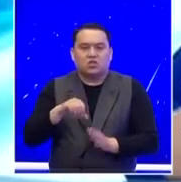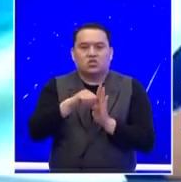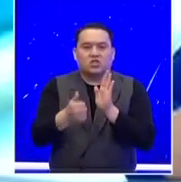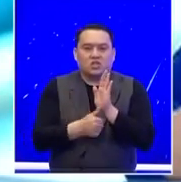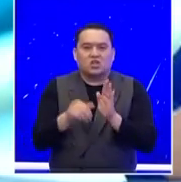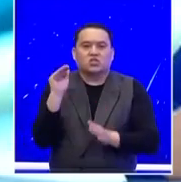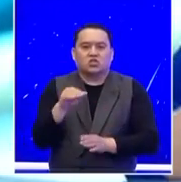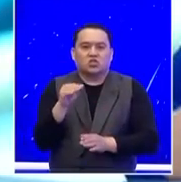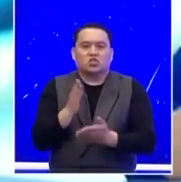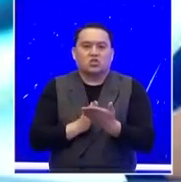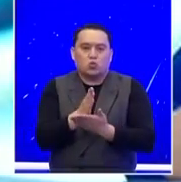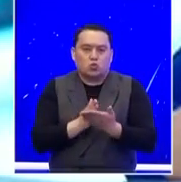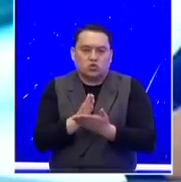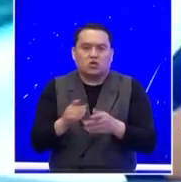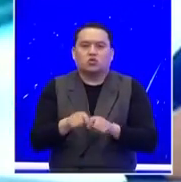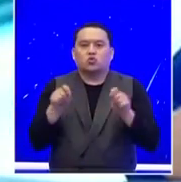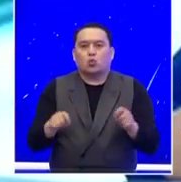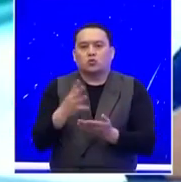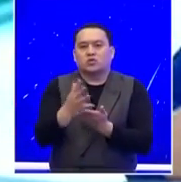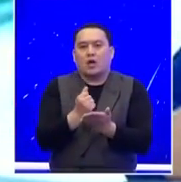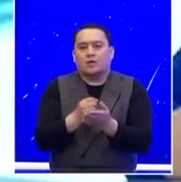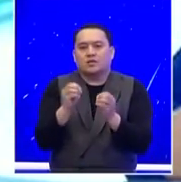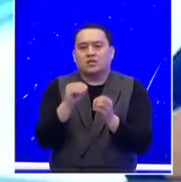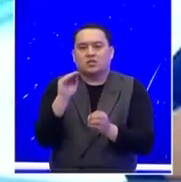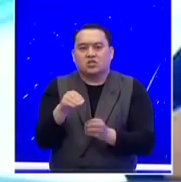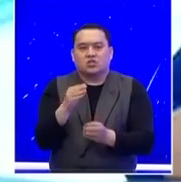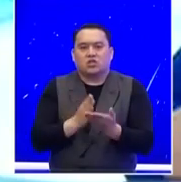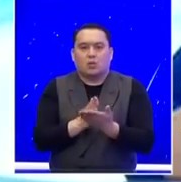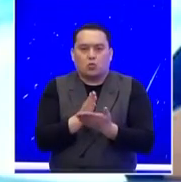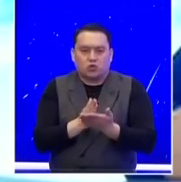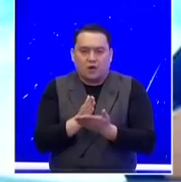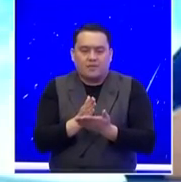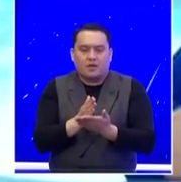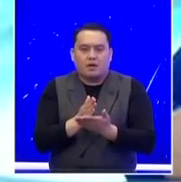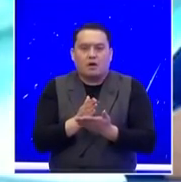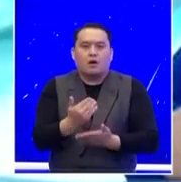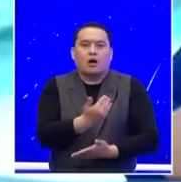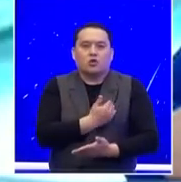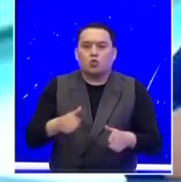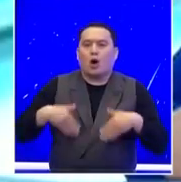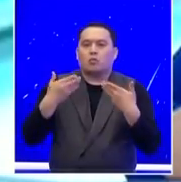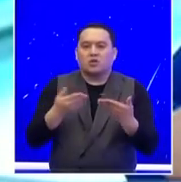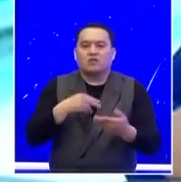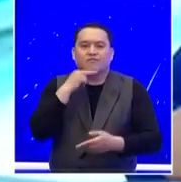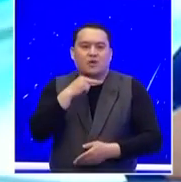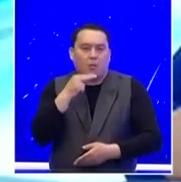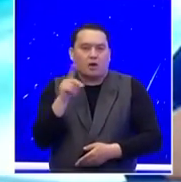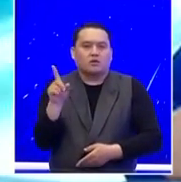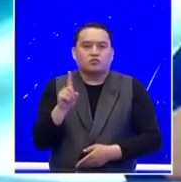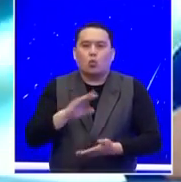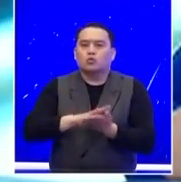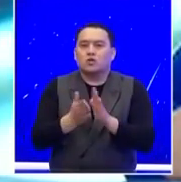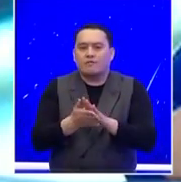медицинских работников и создан резерв из 10 тысяч медицинских работников. Хотела бы обратить внимание еще на следующее. В